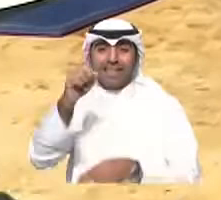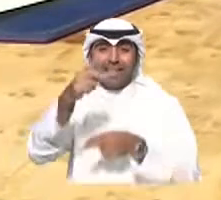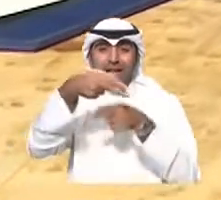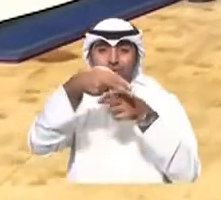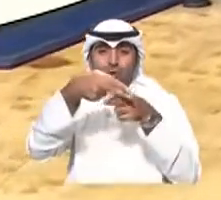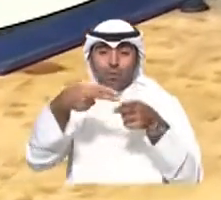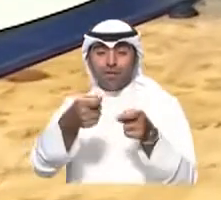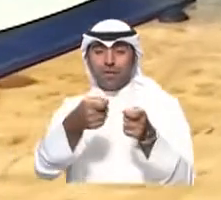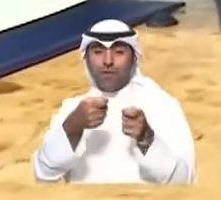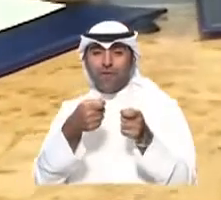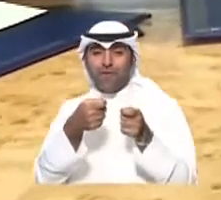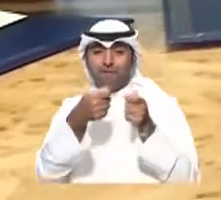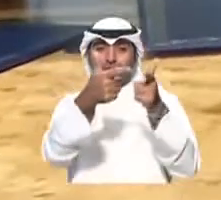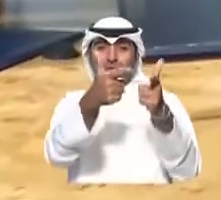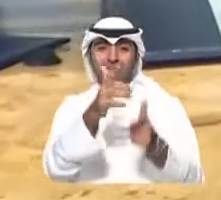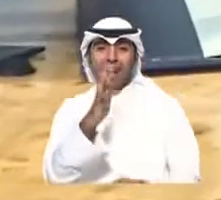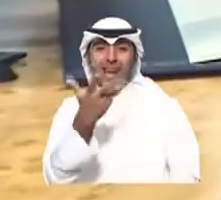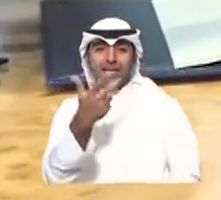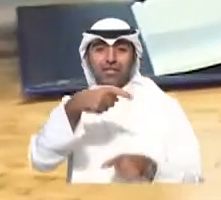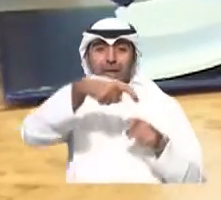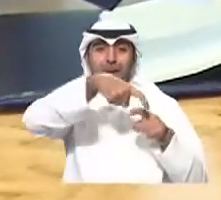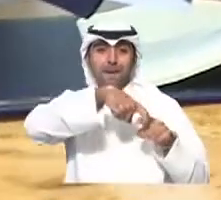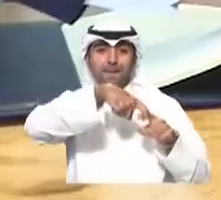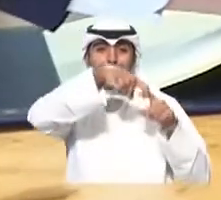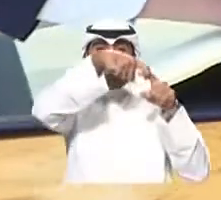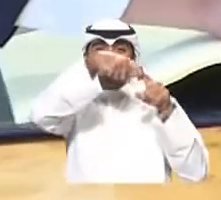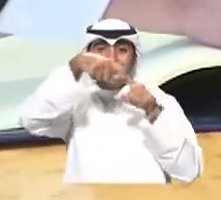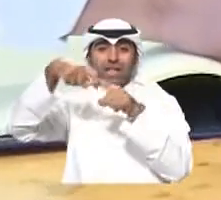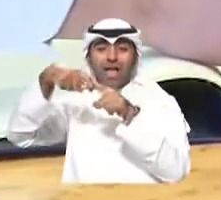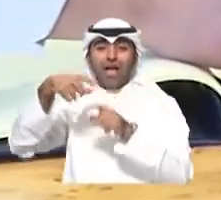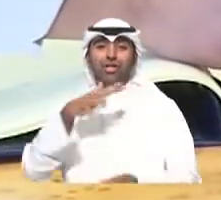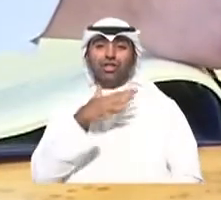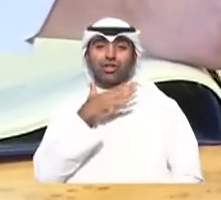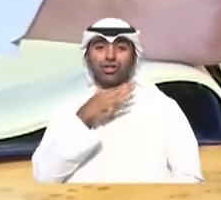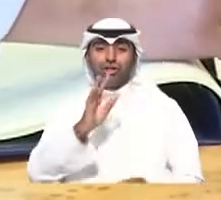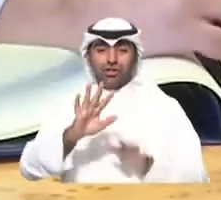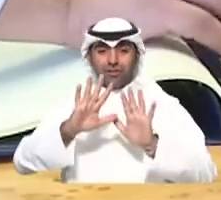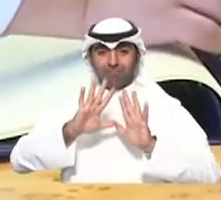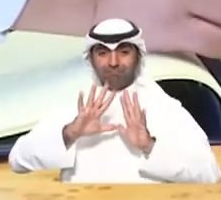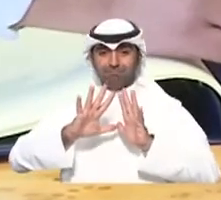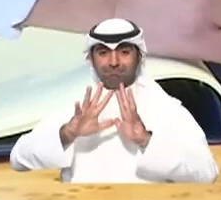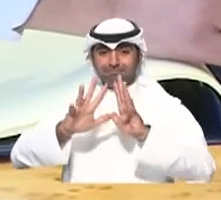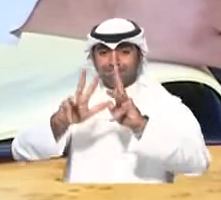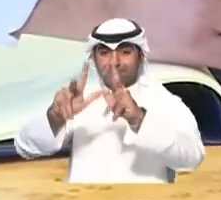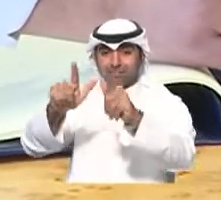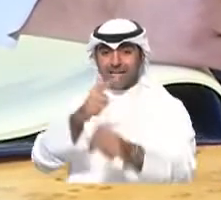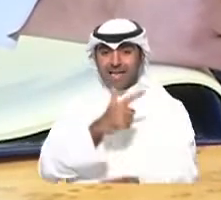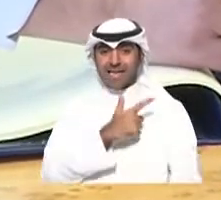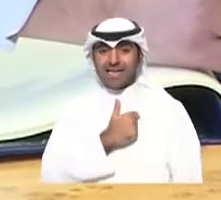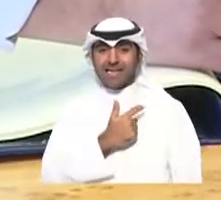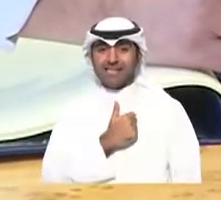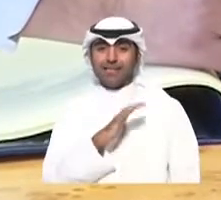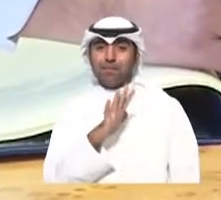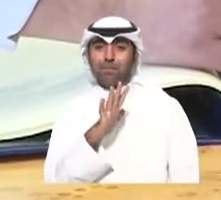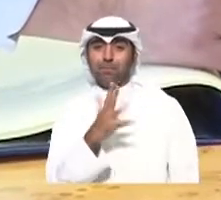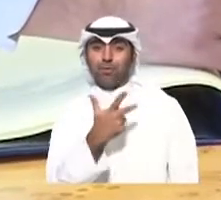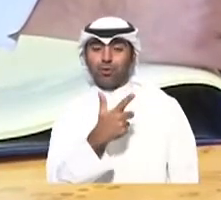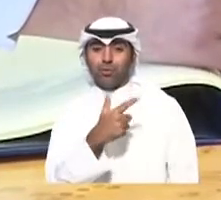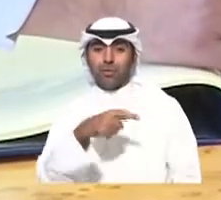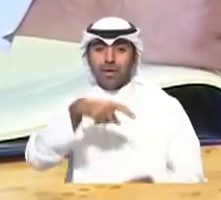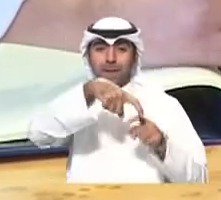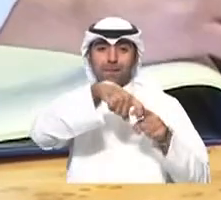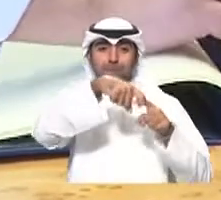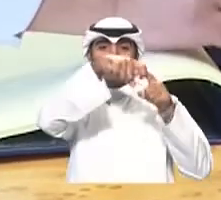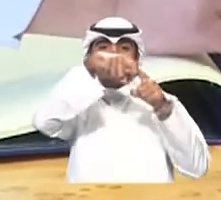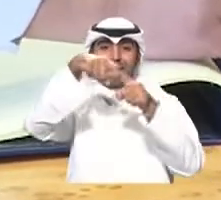للغاز الطبيعي المسال، فيما تبلغ قيمة المنحة 20 مليون دولار أمريكي، وذلك لاستكمال مشروع